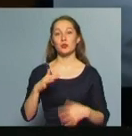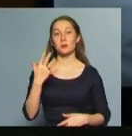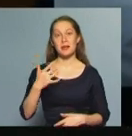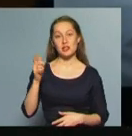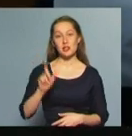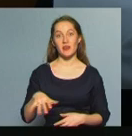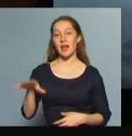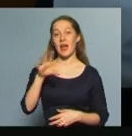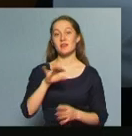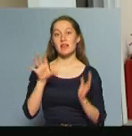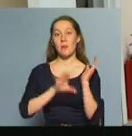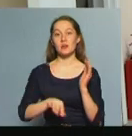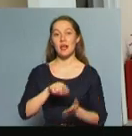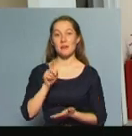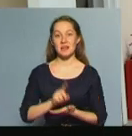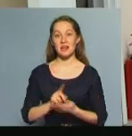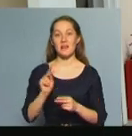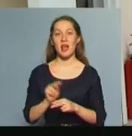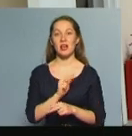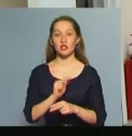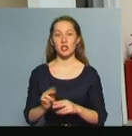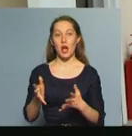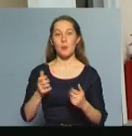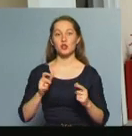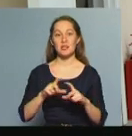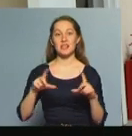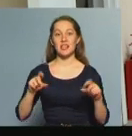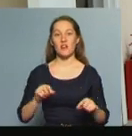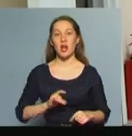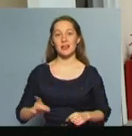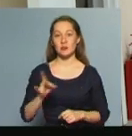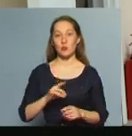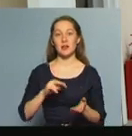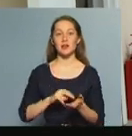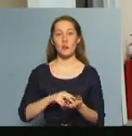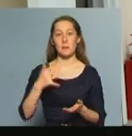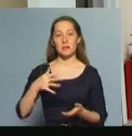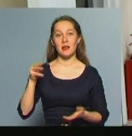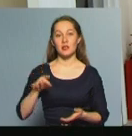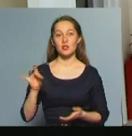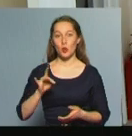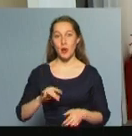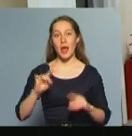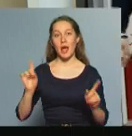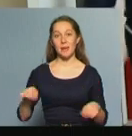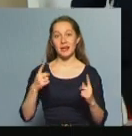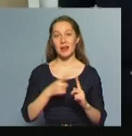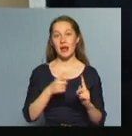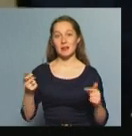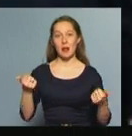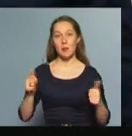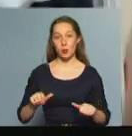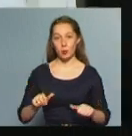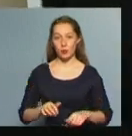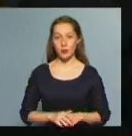они после обязательного медицинского лечения получили сертификаты от республики стоимостью в 50 тысяч рублей каждый на полугодовую